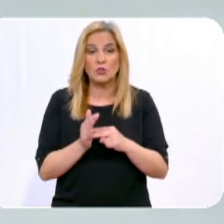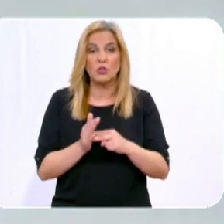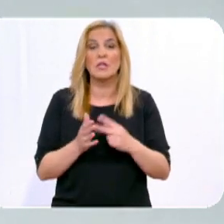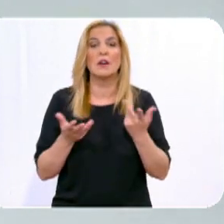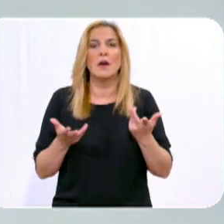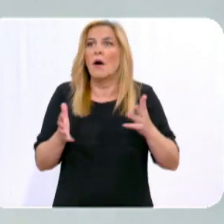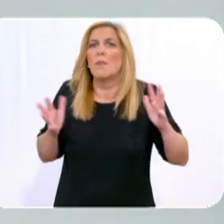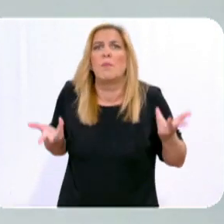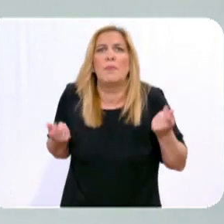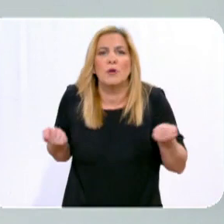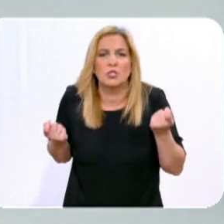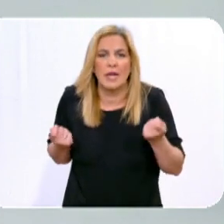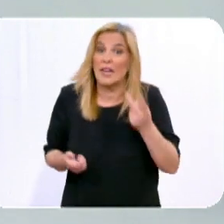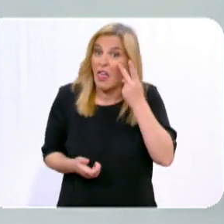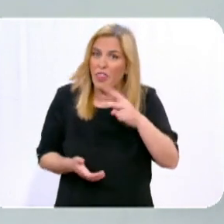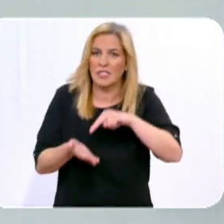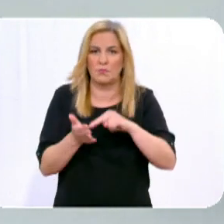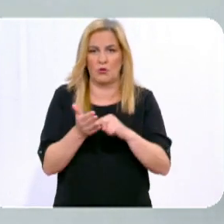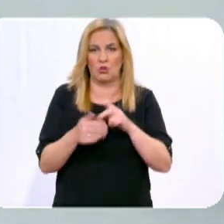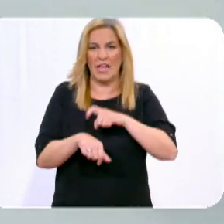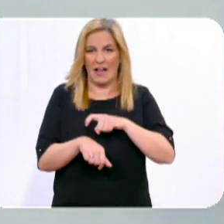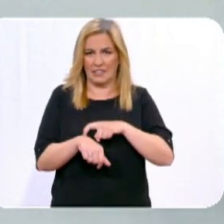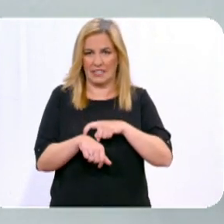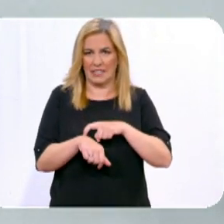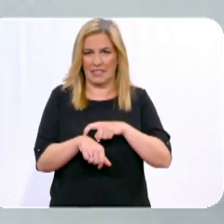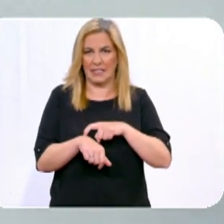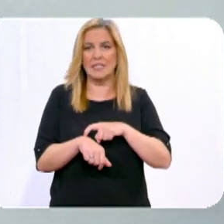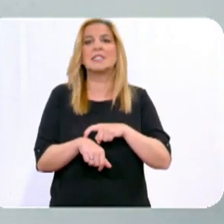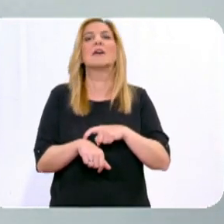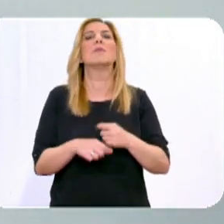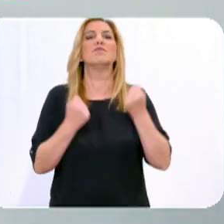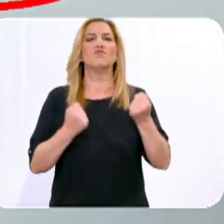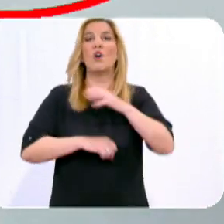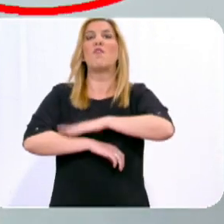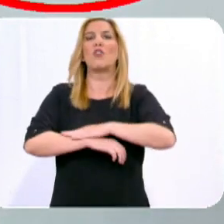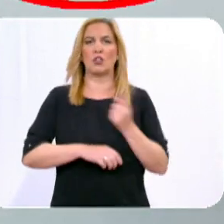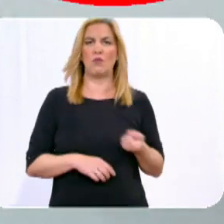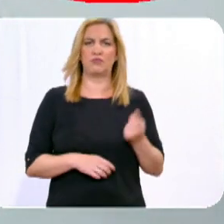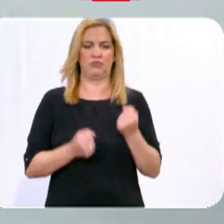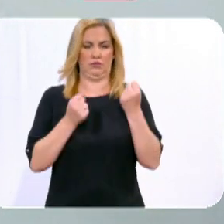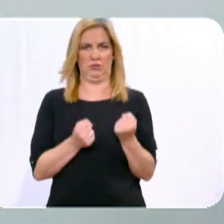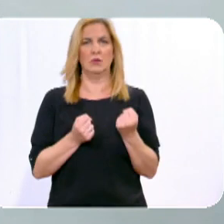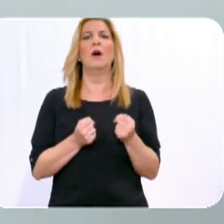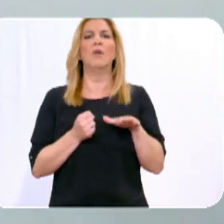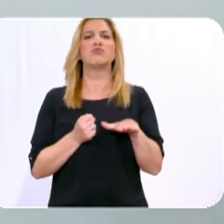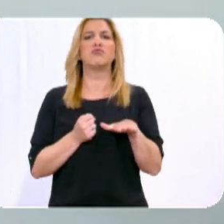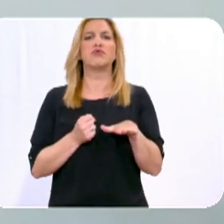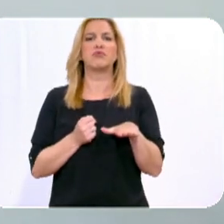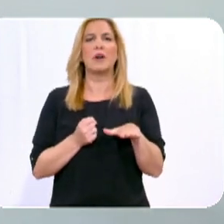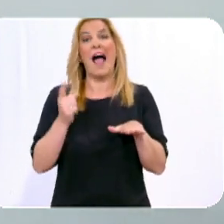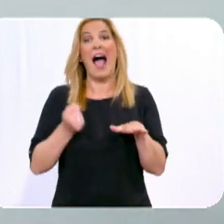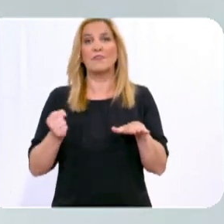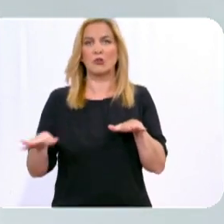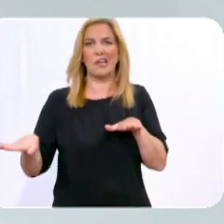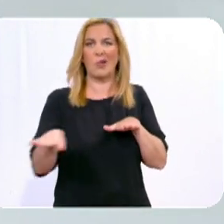γιατί έγινε αυτό. Αν τα δούμε προσεκτικά, ένα όχημα μπαίνει στην πορεία του. Το βλέπετε από τα δεξιά. Οπότε, σύμφωνα με αυτόπτες μάρτυρες